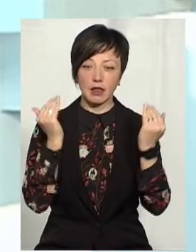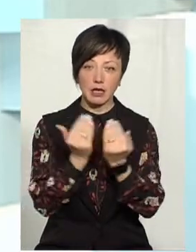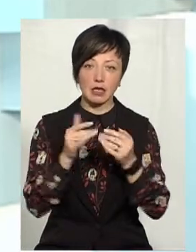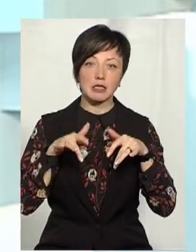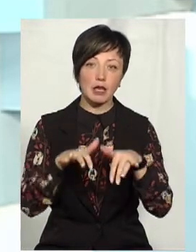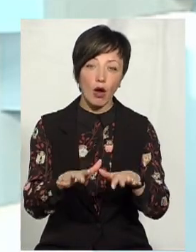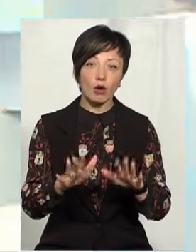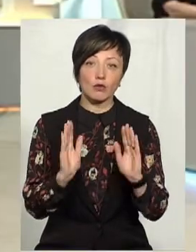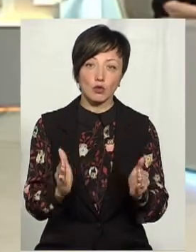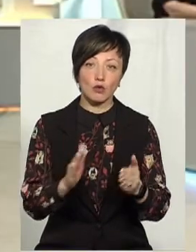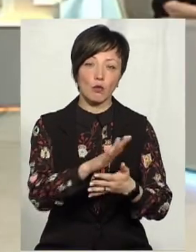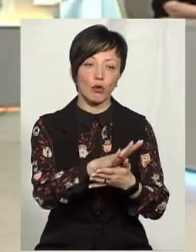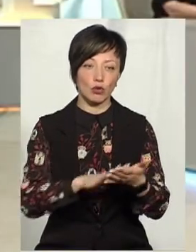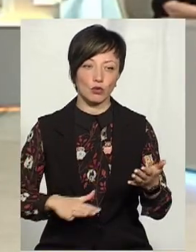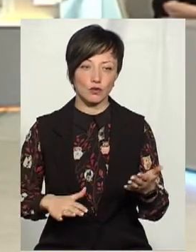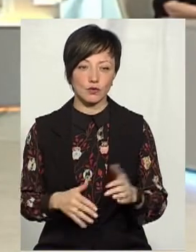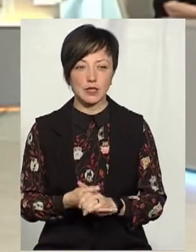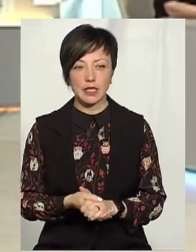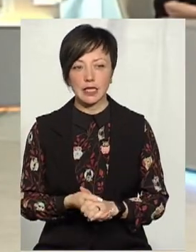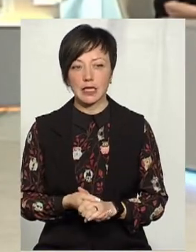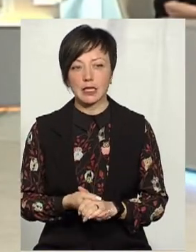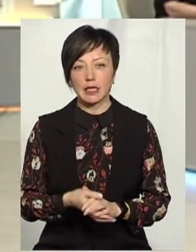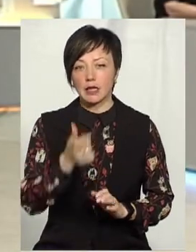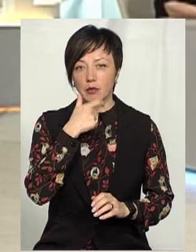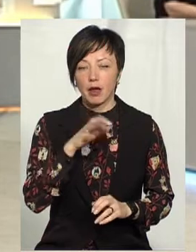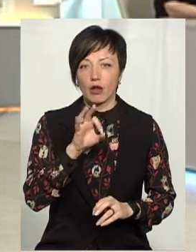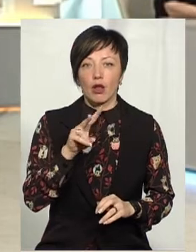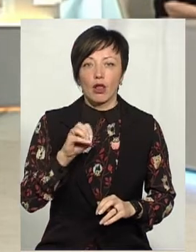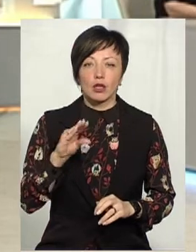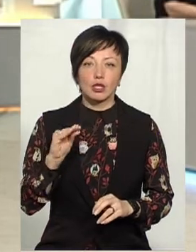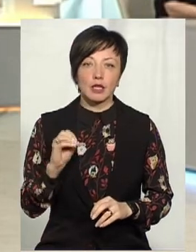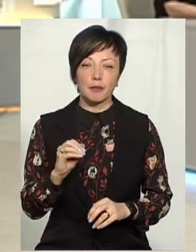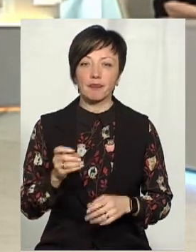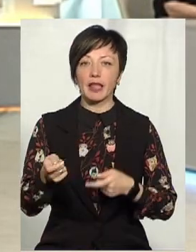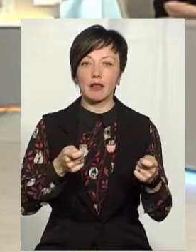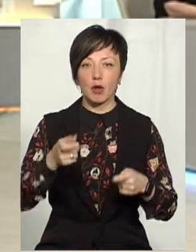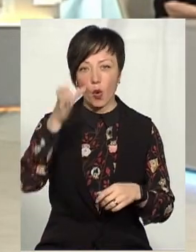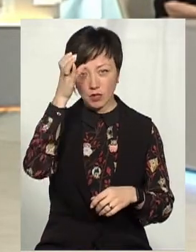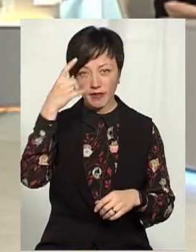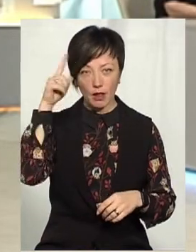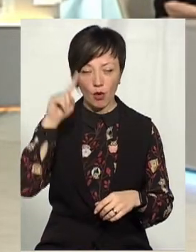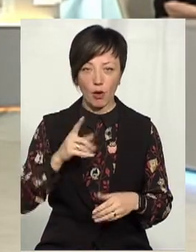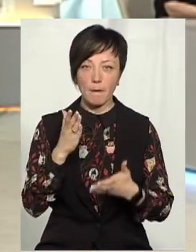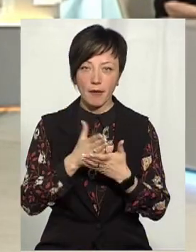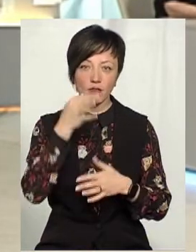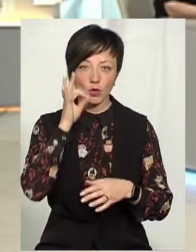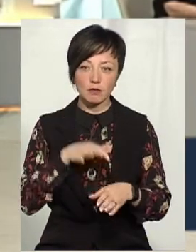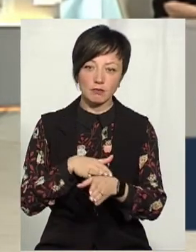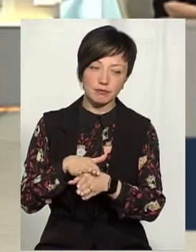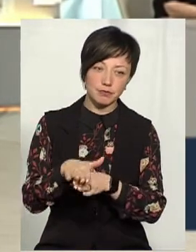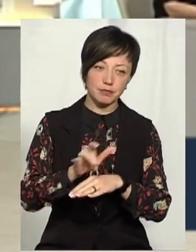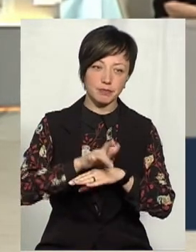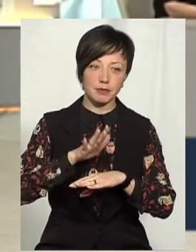бути продовжені. Пане Олеже, департамент освіти і науки мав уже досвід отакого тотального карантину